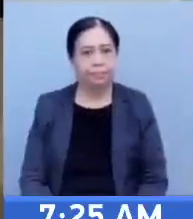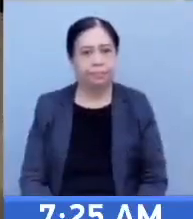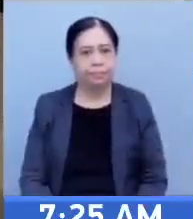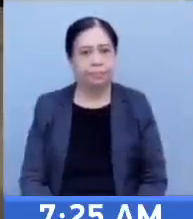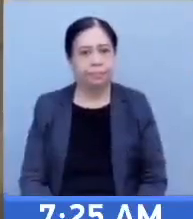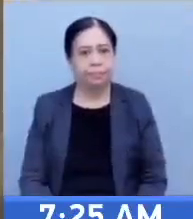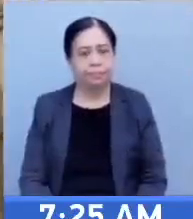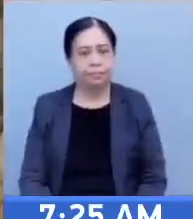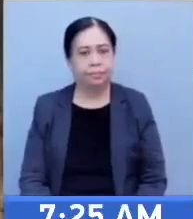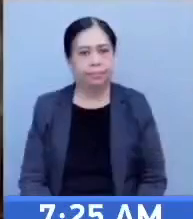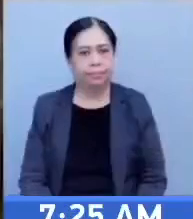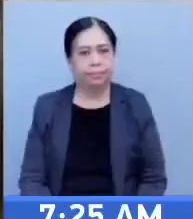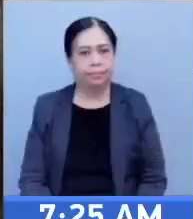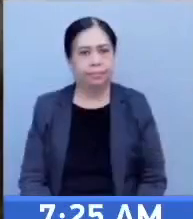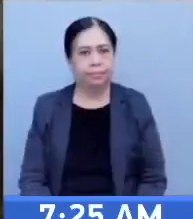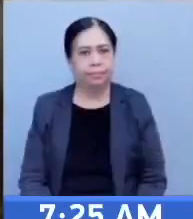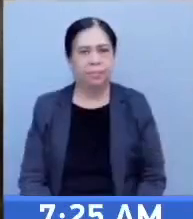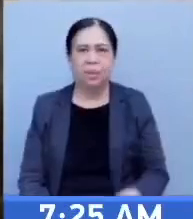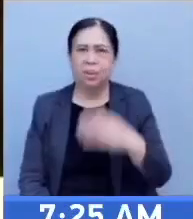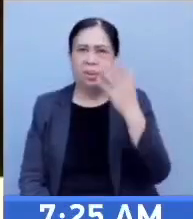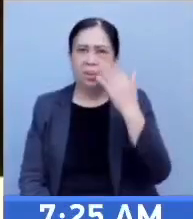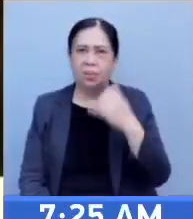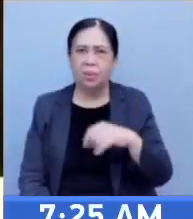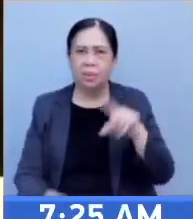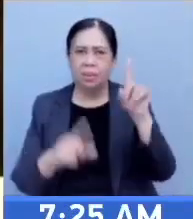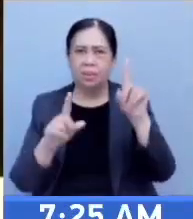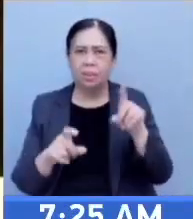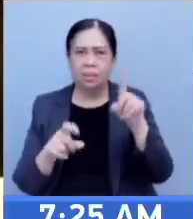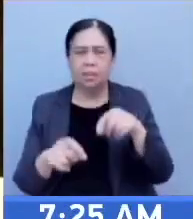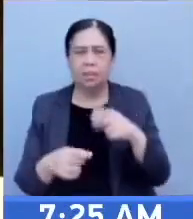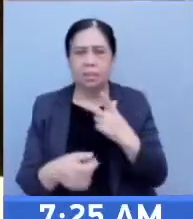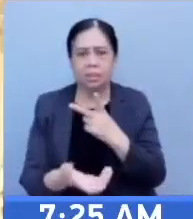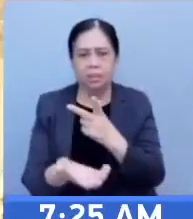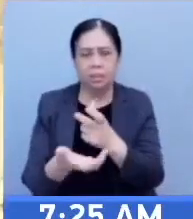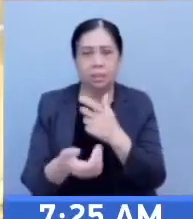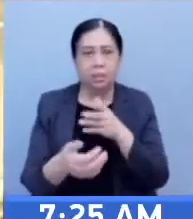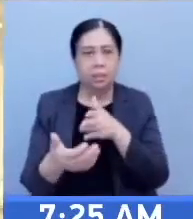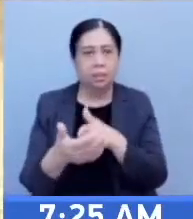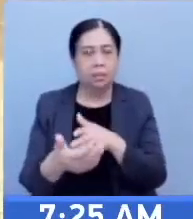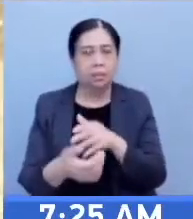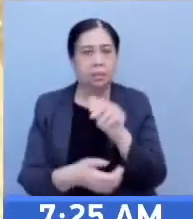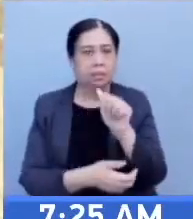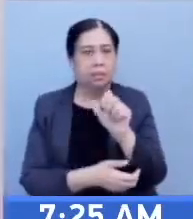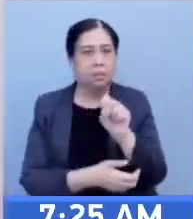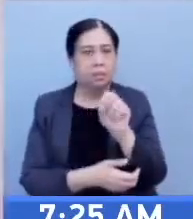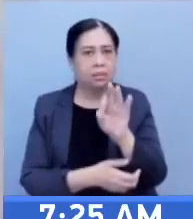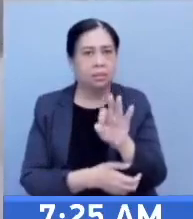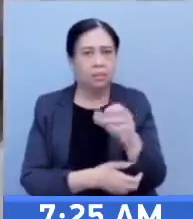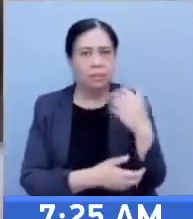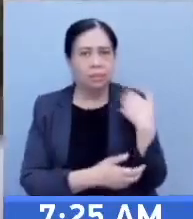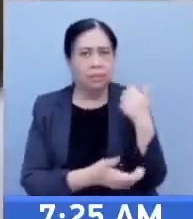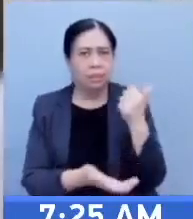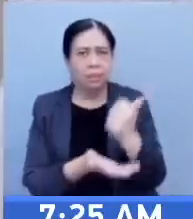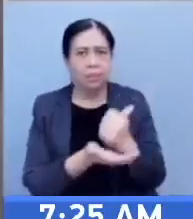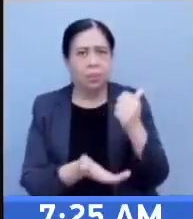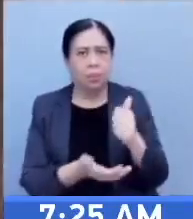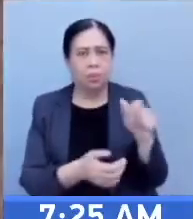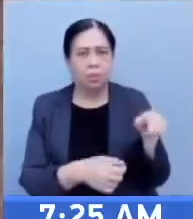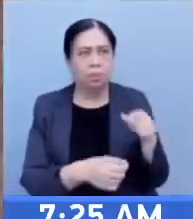Bakit natin isasalang sa clinical trial ang bakuna kontra African swine fever na hindi pa aprobado sa bansang pinanggalingan